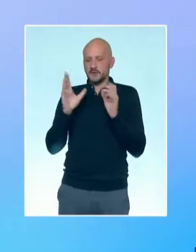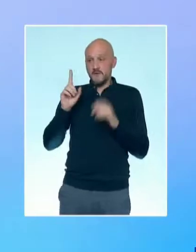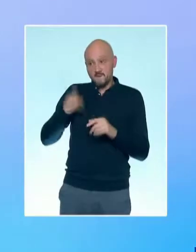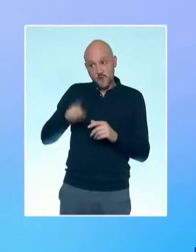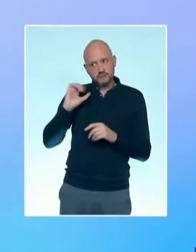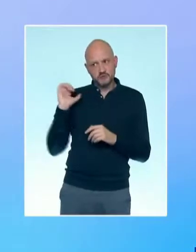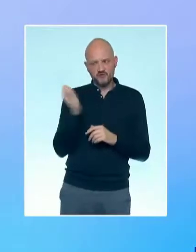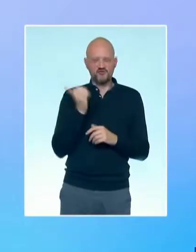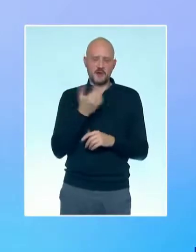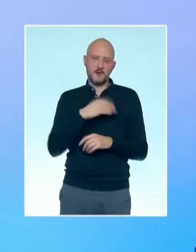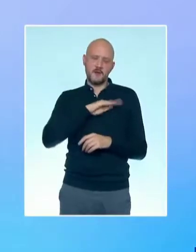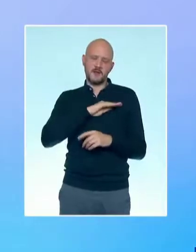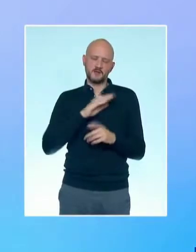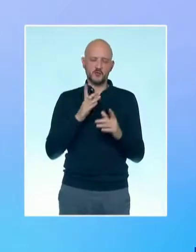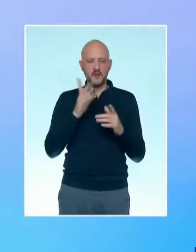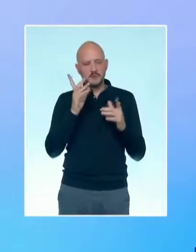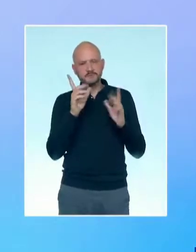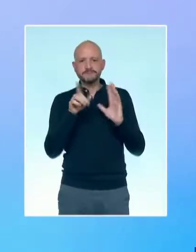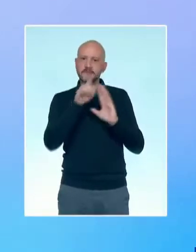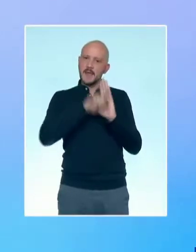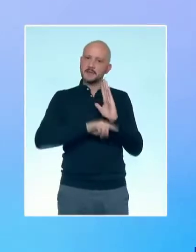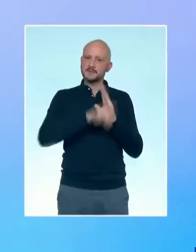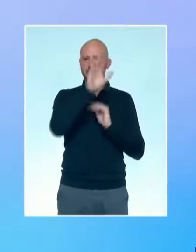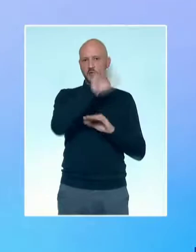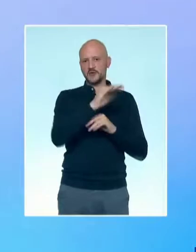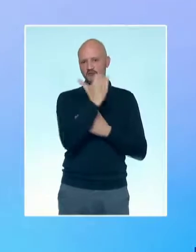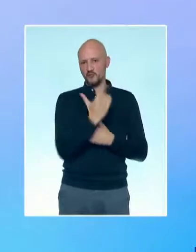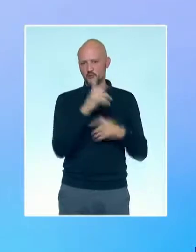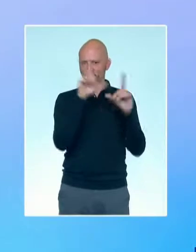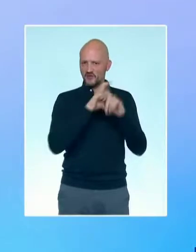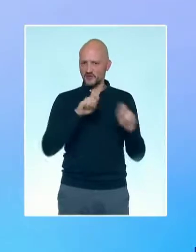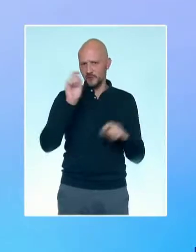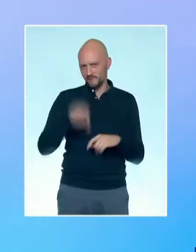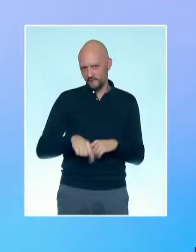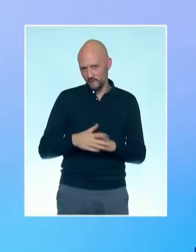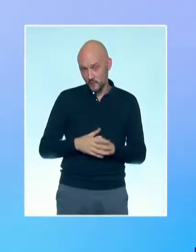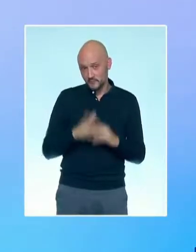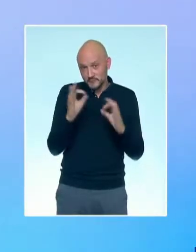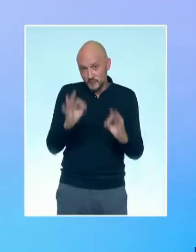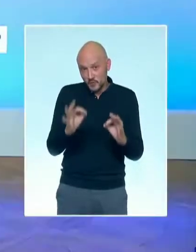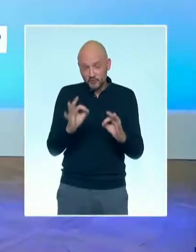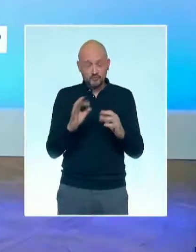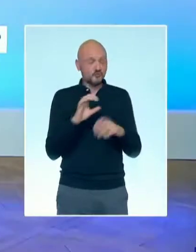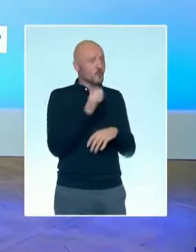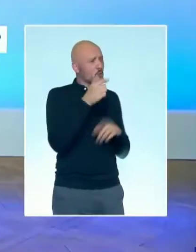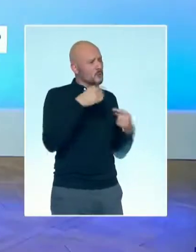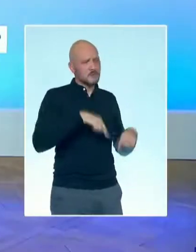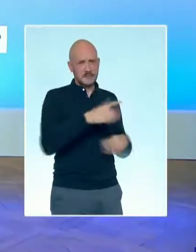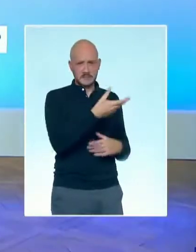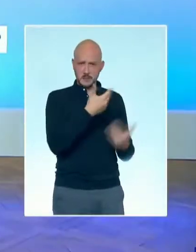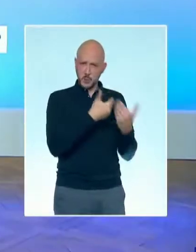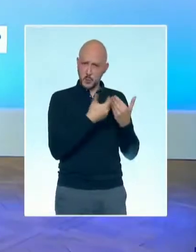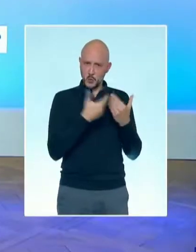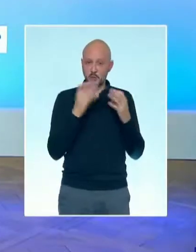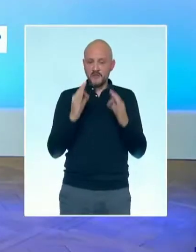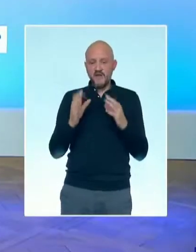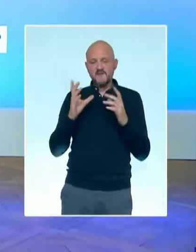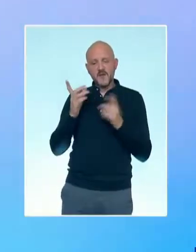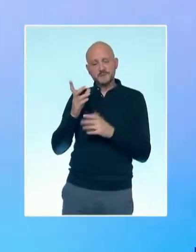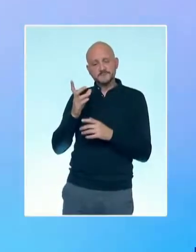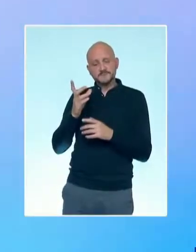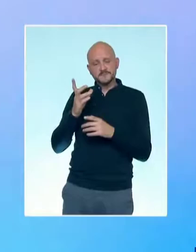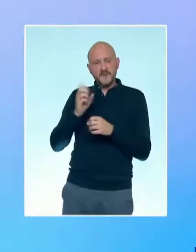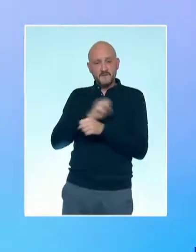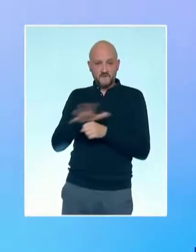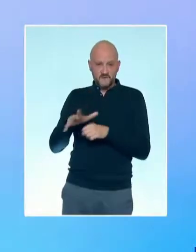rappel et au respect des gestes barrières. Vous m'avez demandé, monsieur le Premier ministre, de revenir rapidement sur le variant Omicron. Au Macron, on va dire que